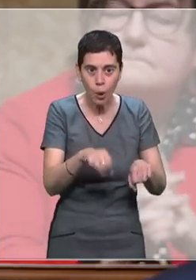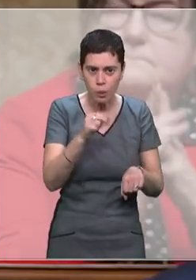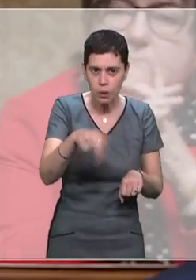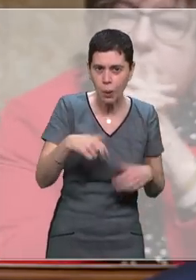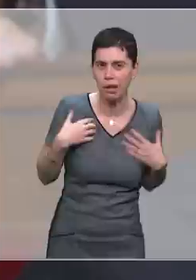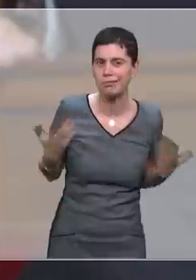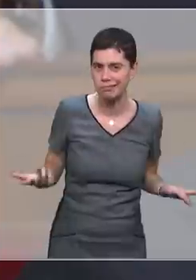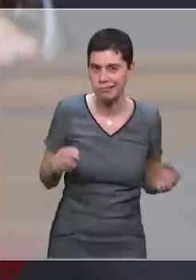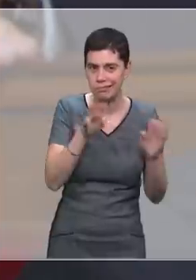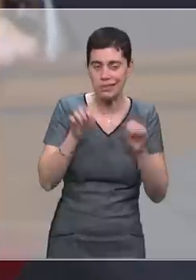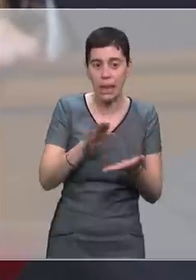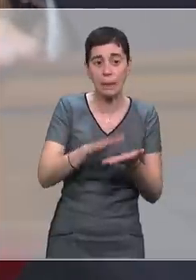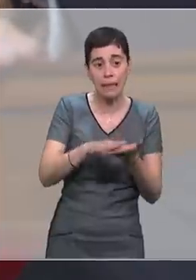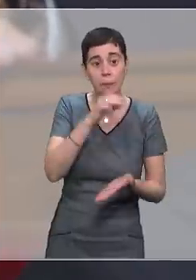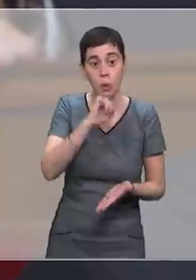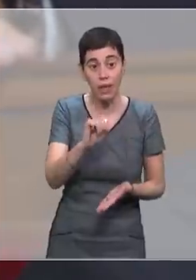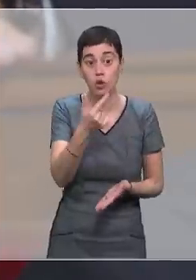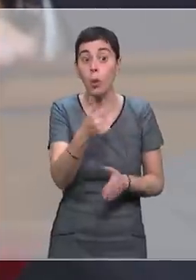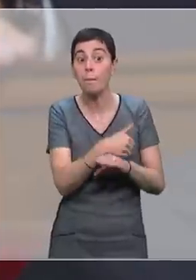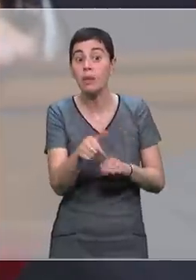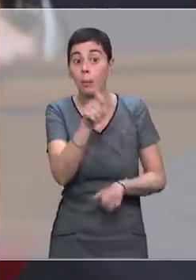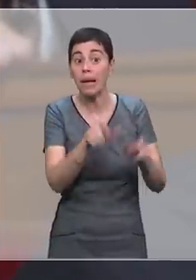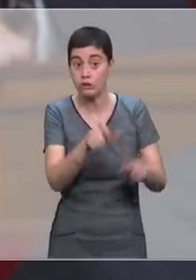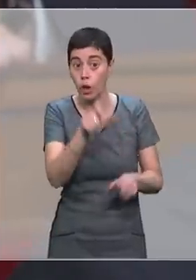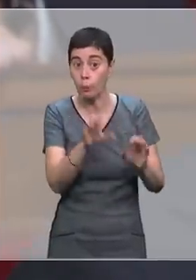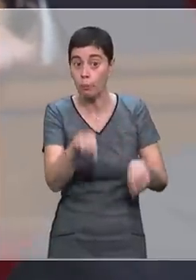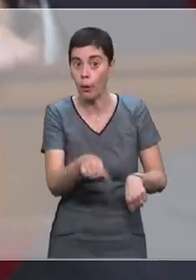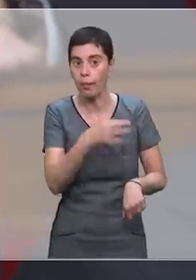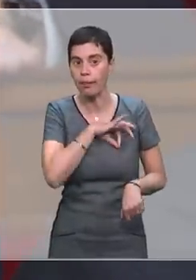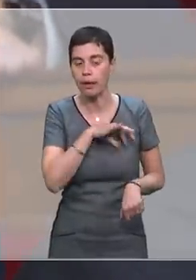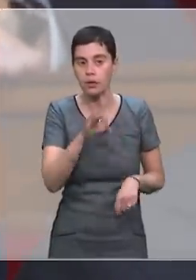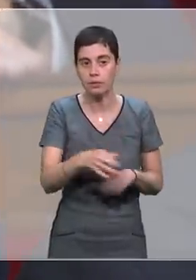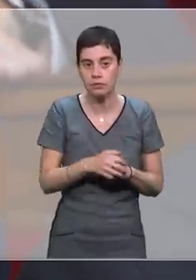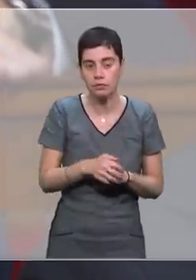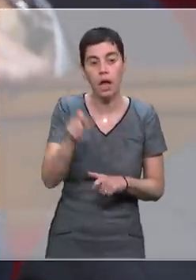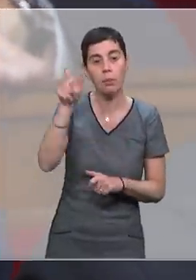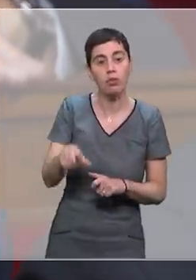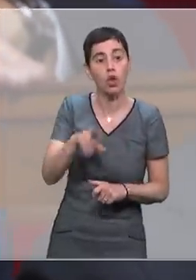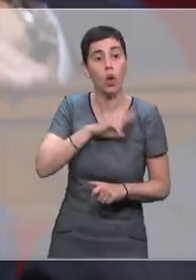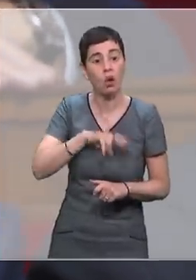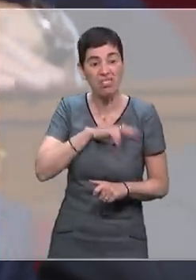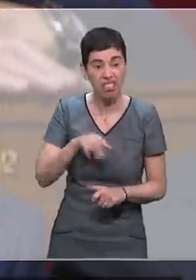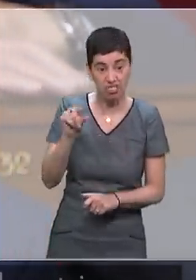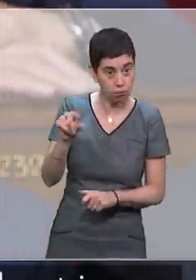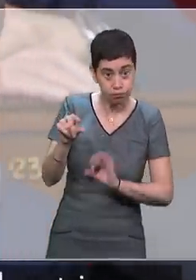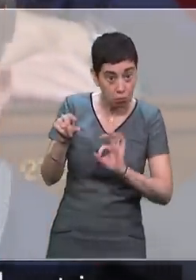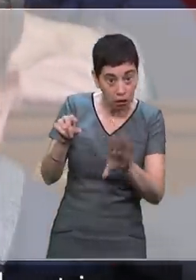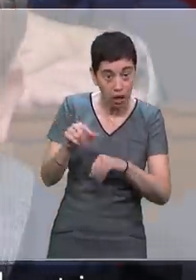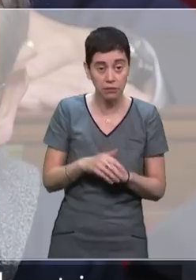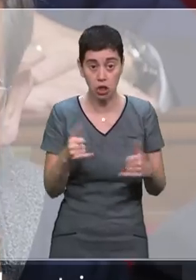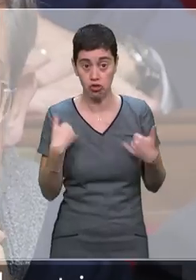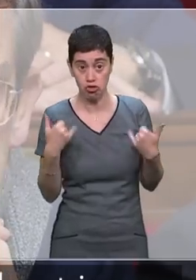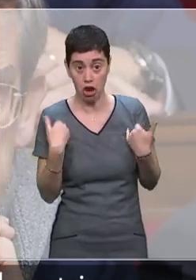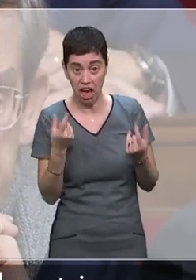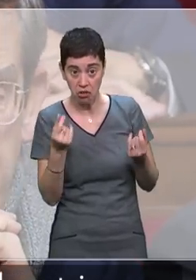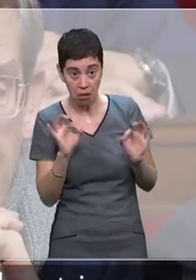Noël. Seulement 2 millions de Français la touchera. Elle ne sera pas versée à ceux qui touchent une retraite de misère, aux jeunes sans